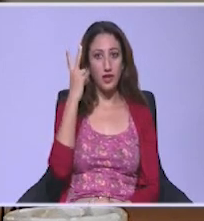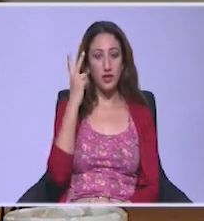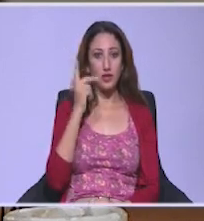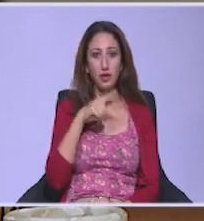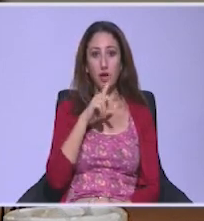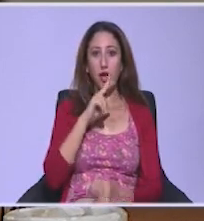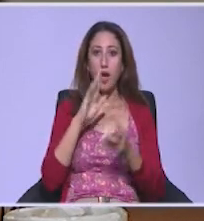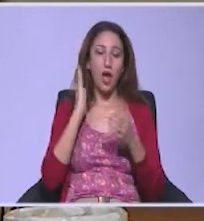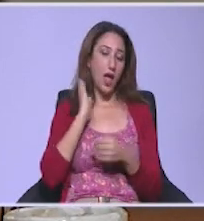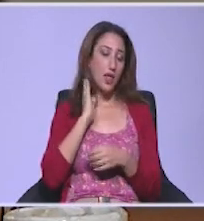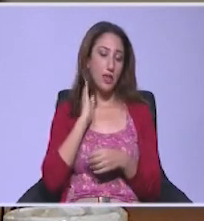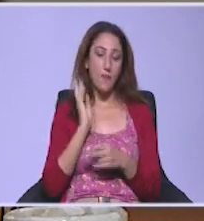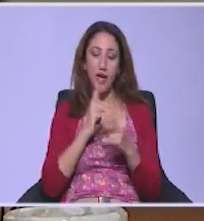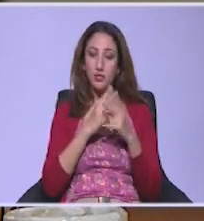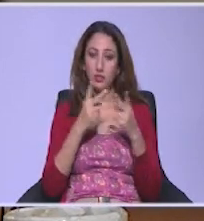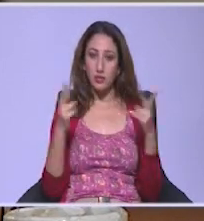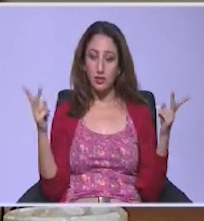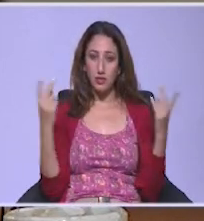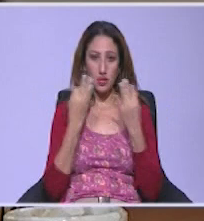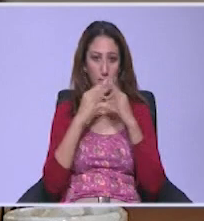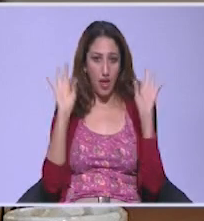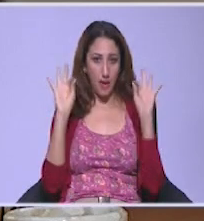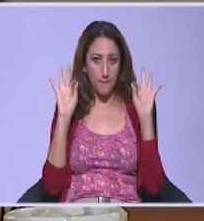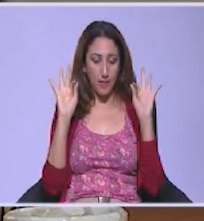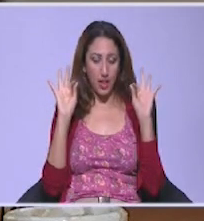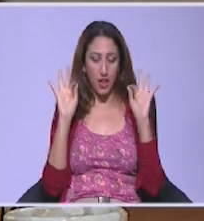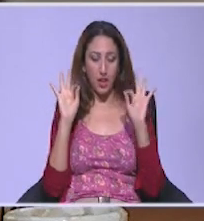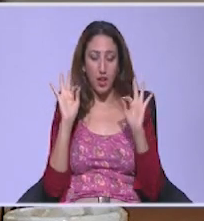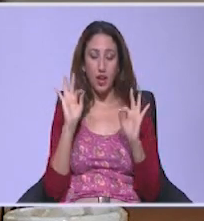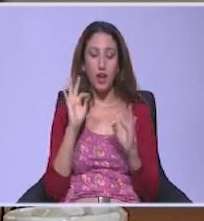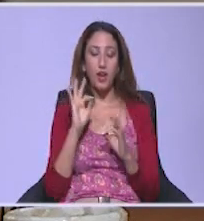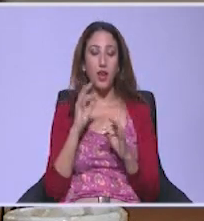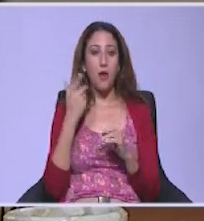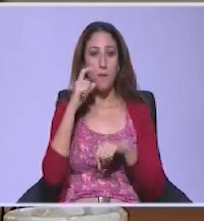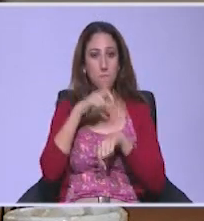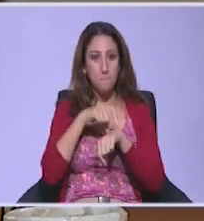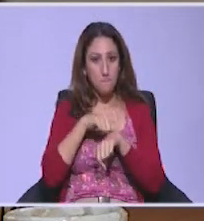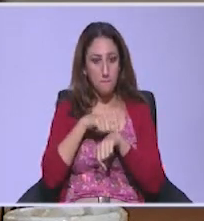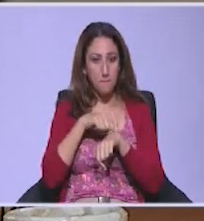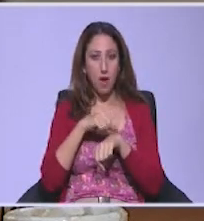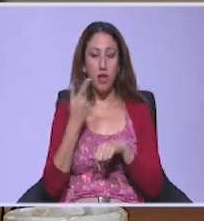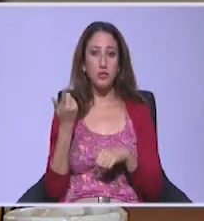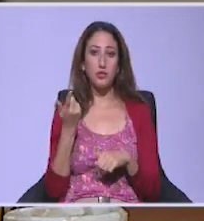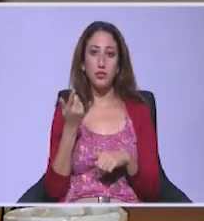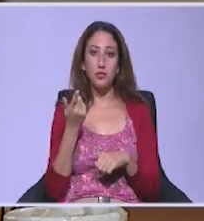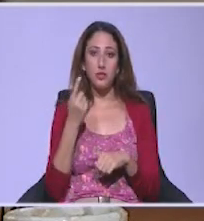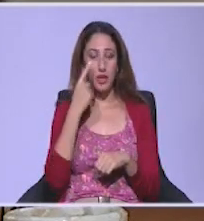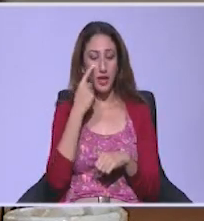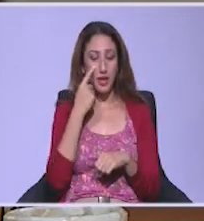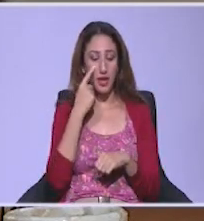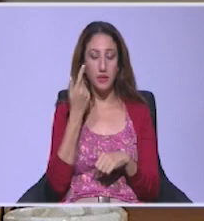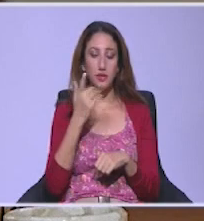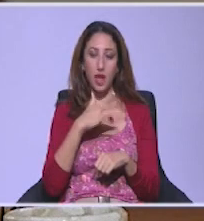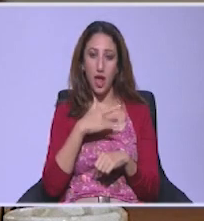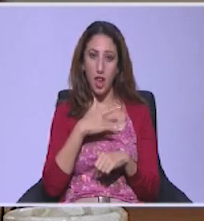انواع الخدمات الخاصه بالعلاج في شتى انواع الامراض، خصوصا امراض العيون وامراض